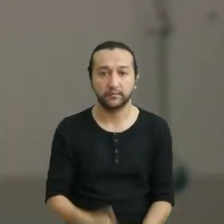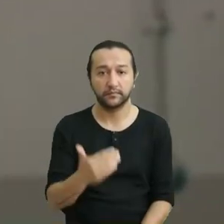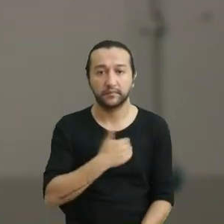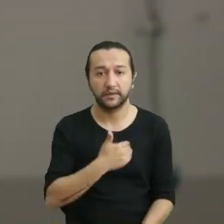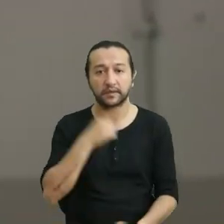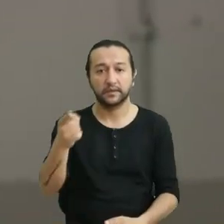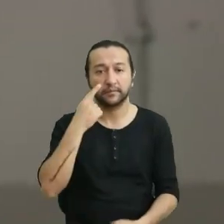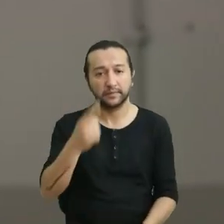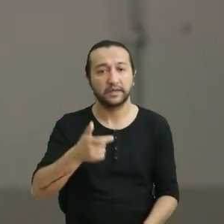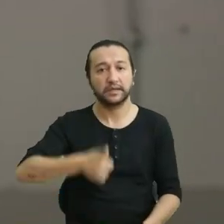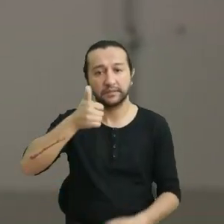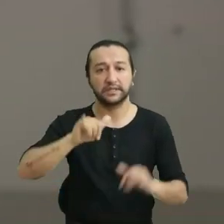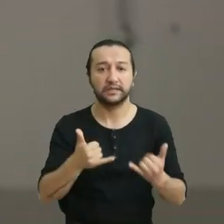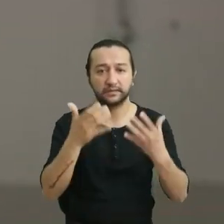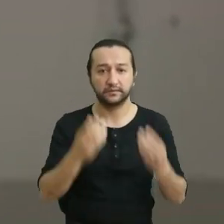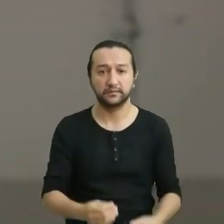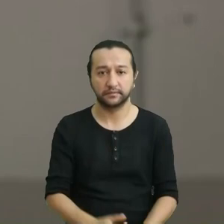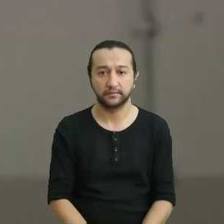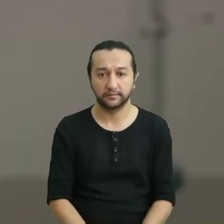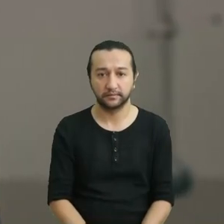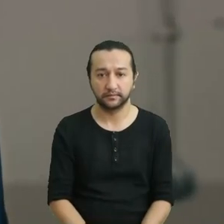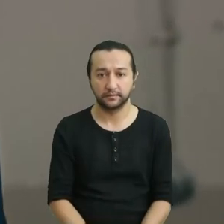Kandır beni başkanım ya.